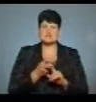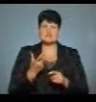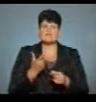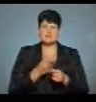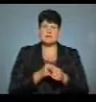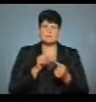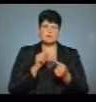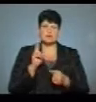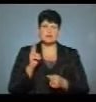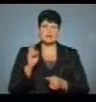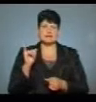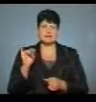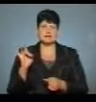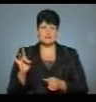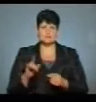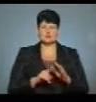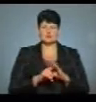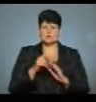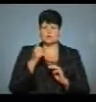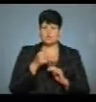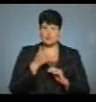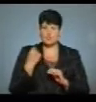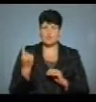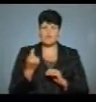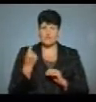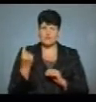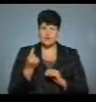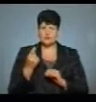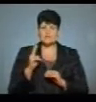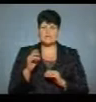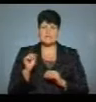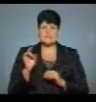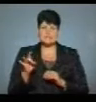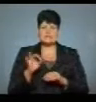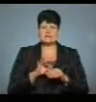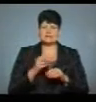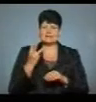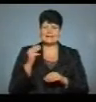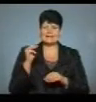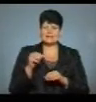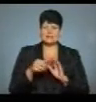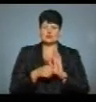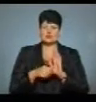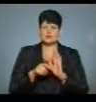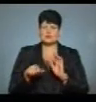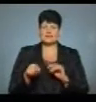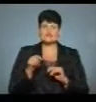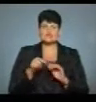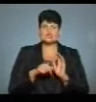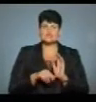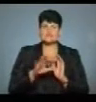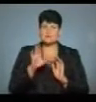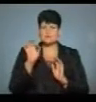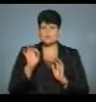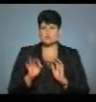проти кору, оскільки з початку року в області, каже Майя Голяк, на кір захворіли 3600 осіб, з них 65%